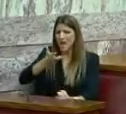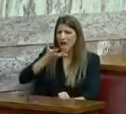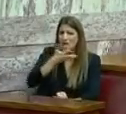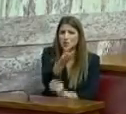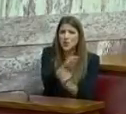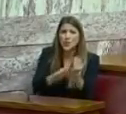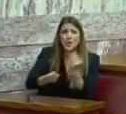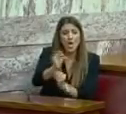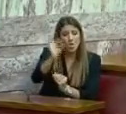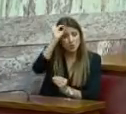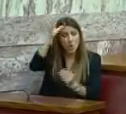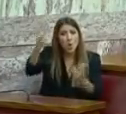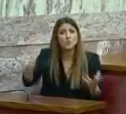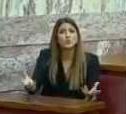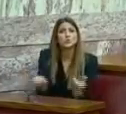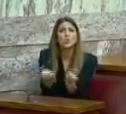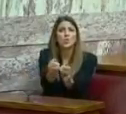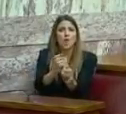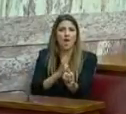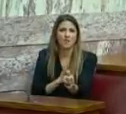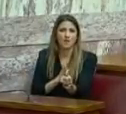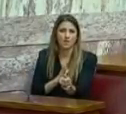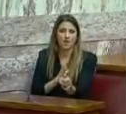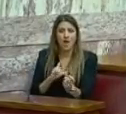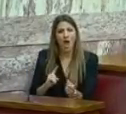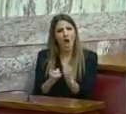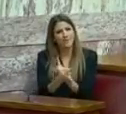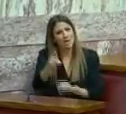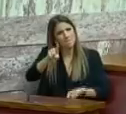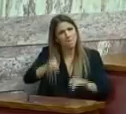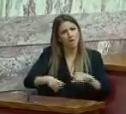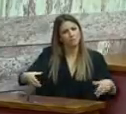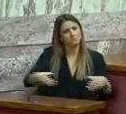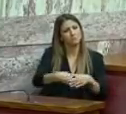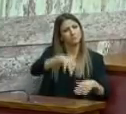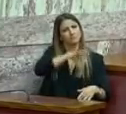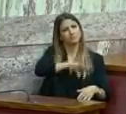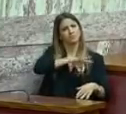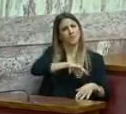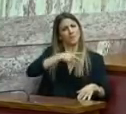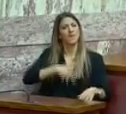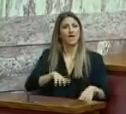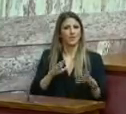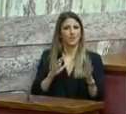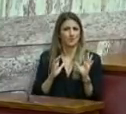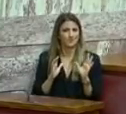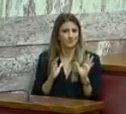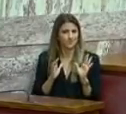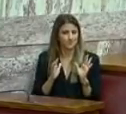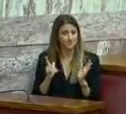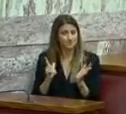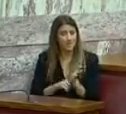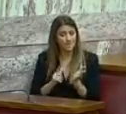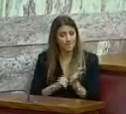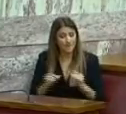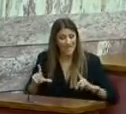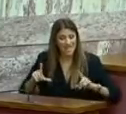άφησε αδιάφορους, απολύτως αδιάφορους, τους πολιτικούς εκπροσώπους και της Νέας